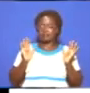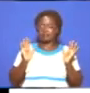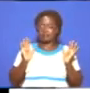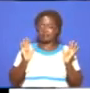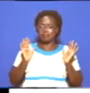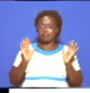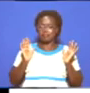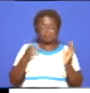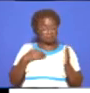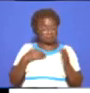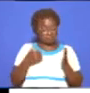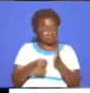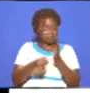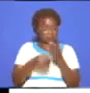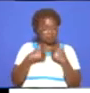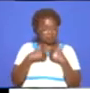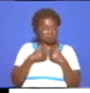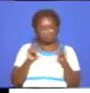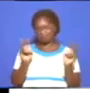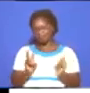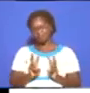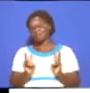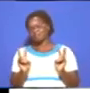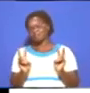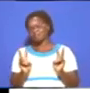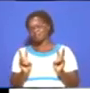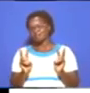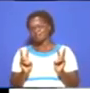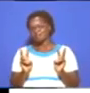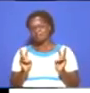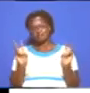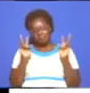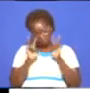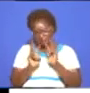Mimi sina shida na mtu. Mimi nawaangalia tu.